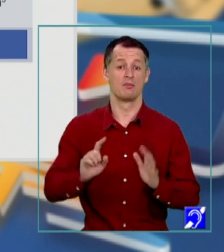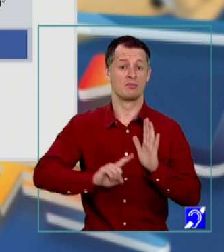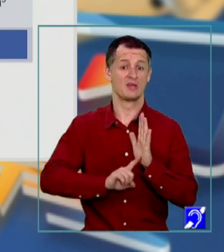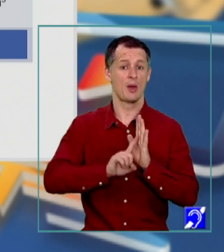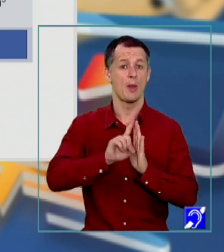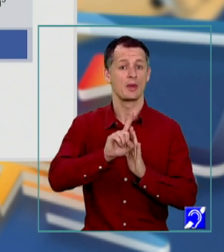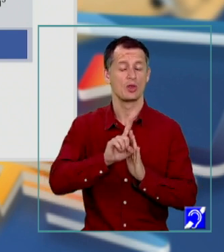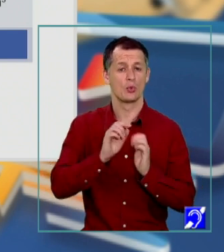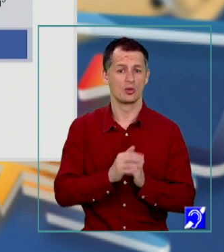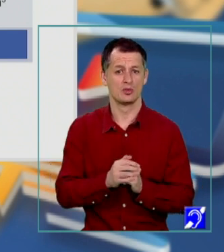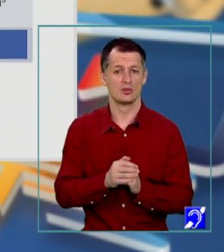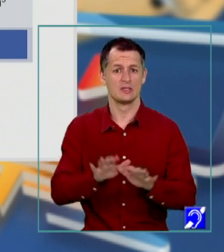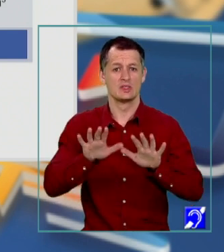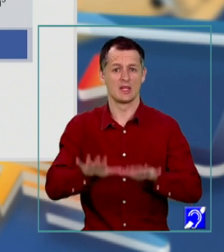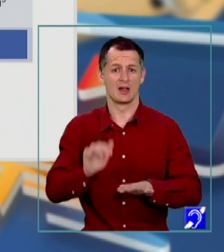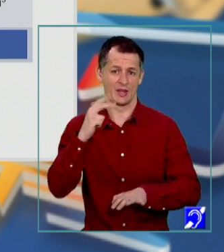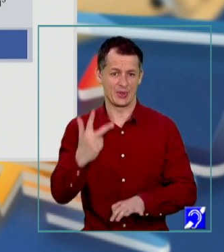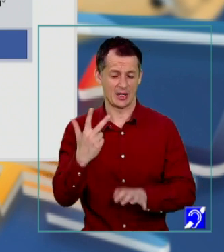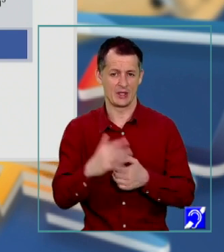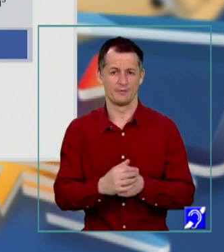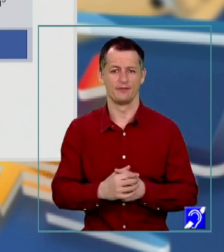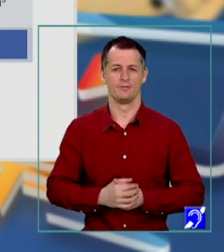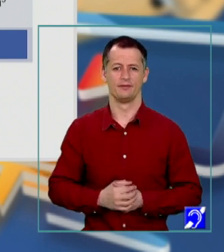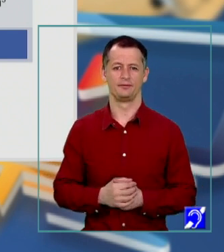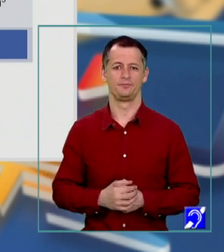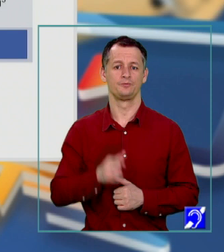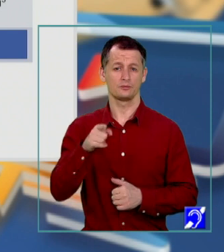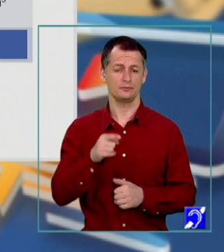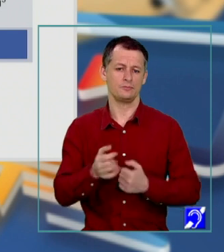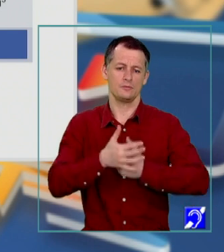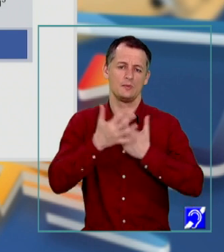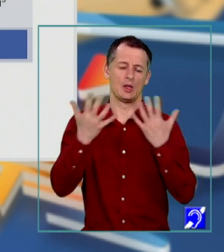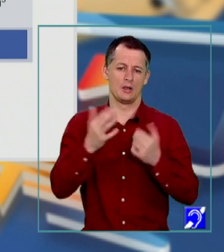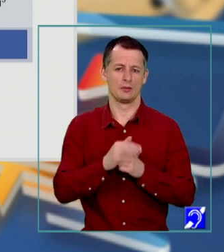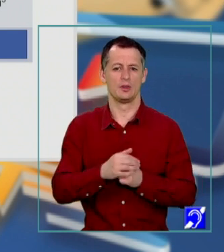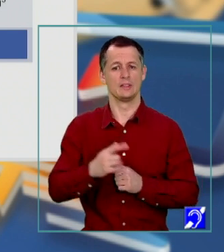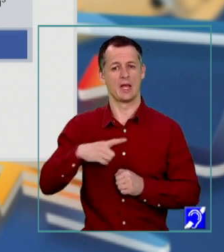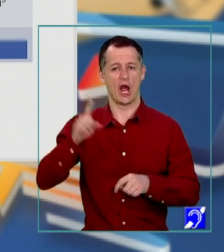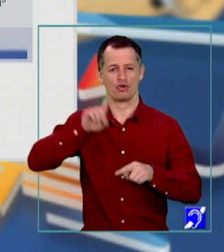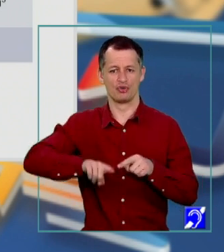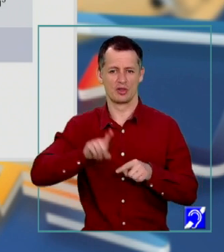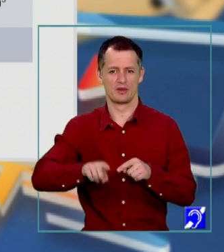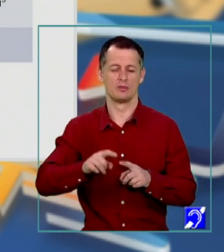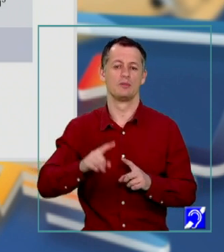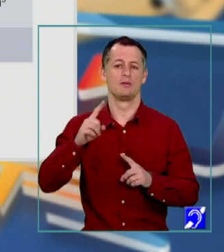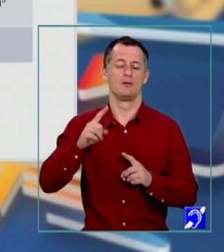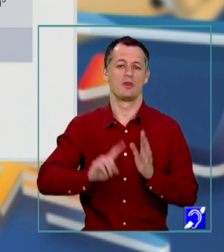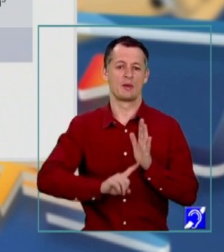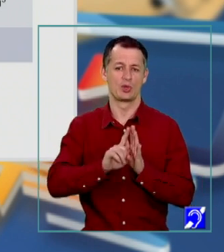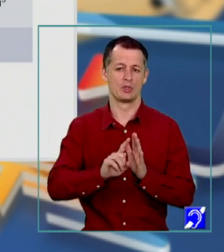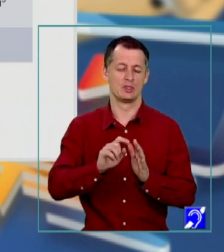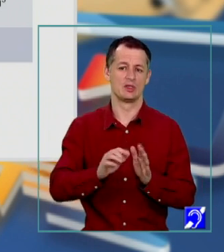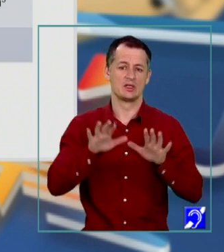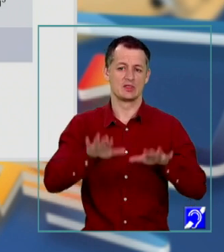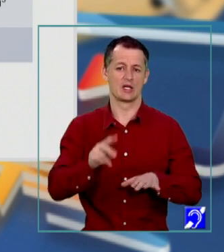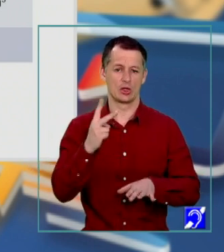Temperatura în starea 3. Păi, temperatura în starea 3 este evident că este aceeași cu temperatura din starea 2, pentru că